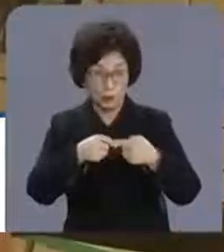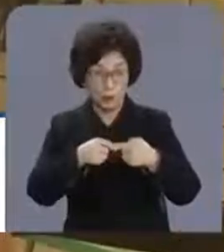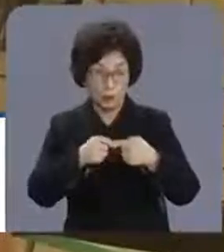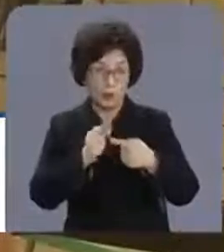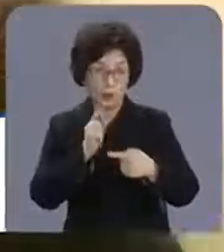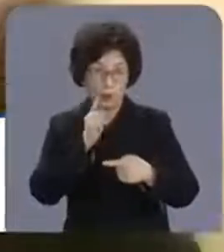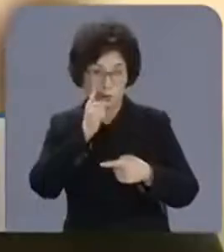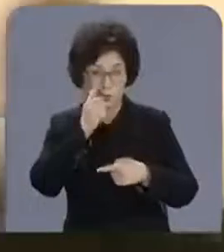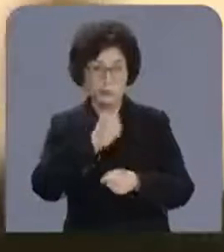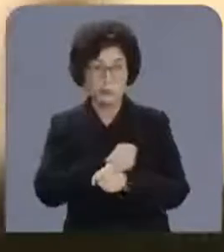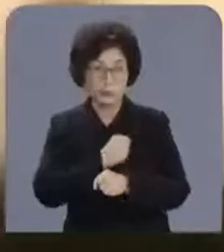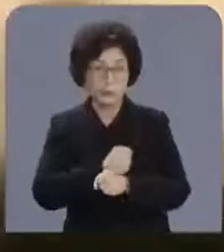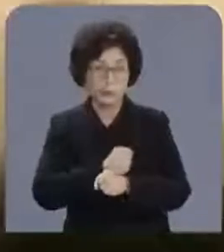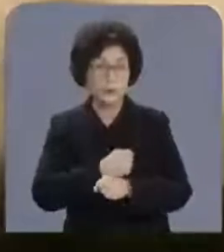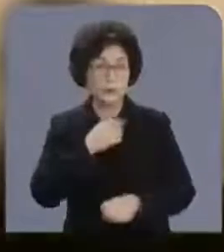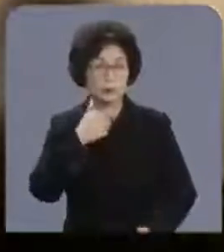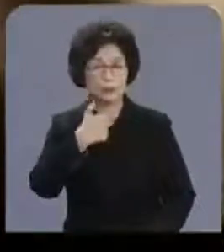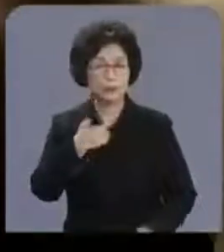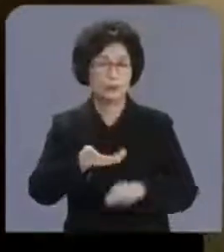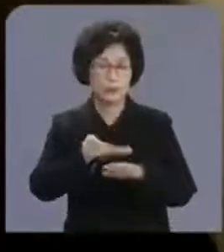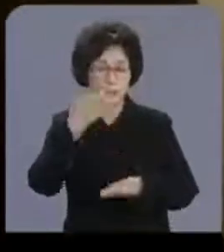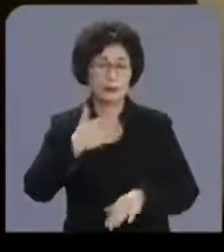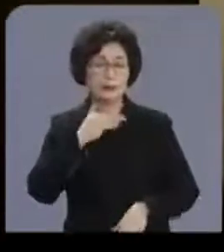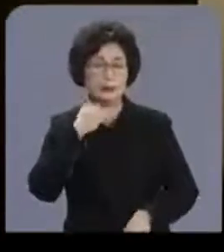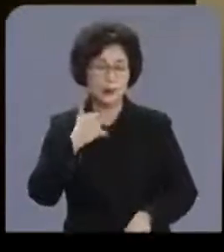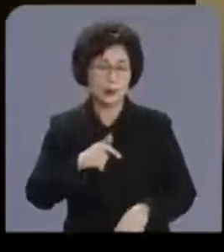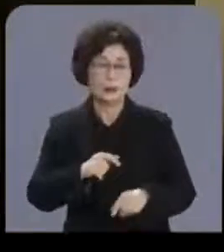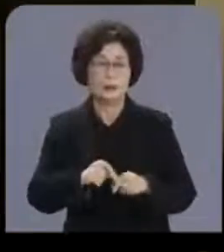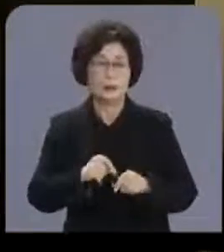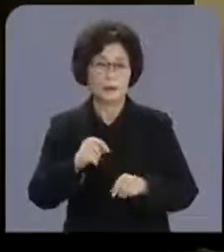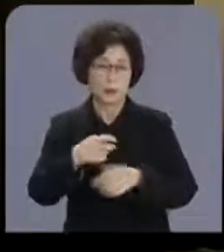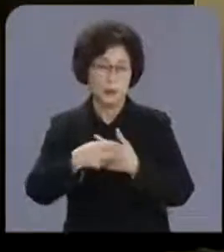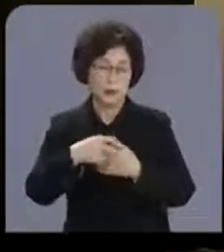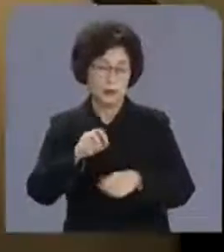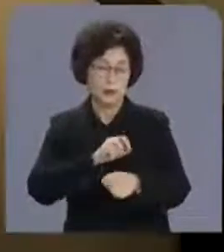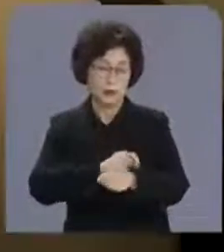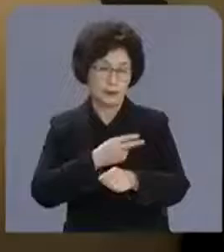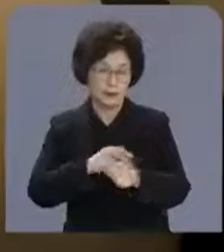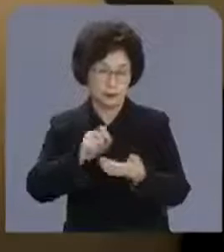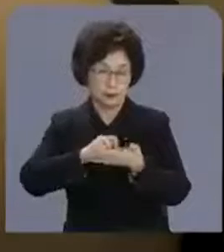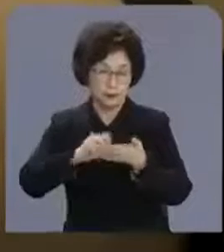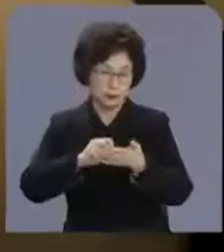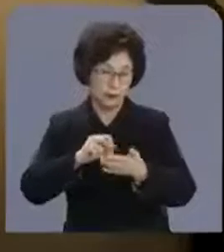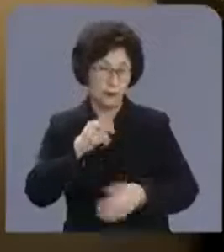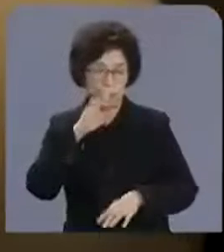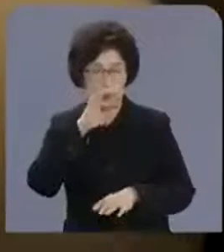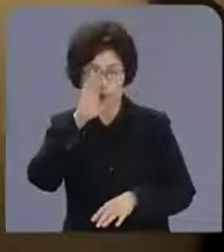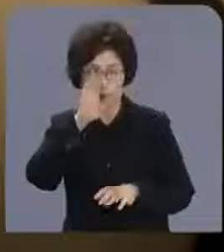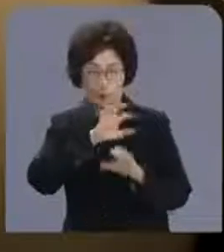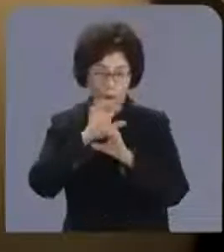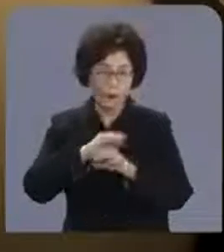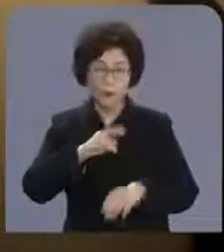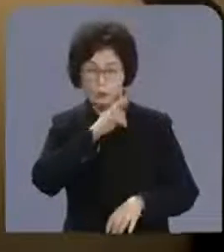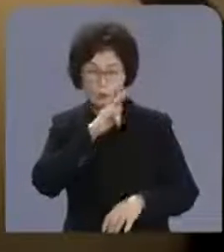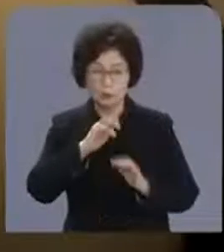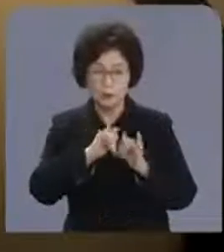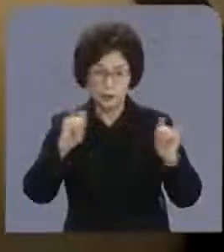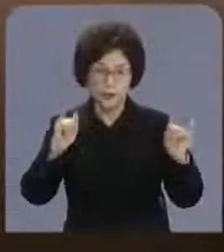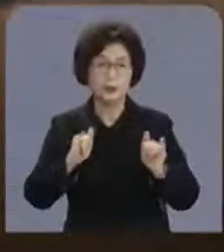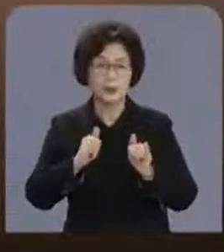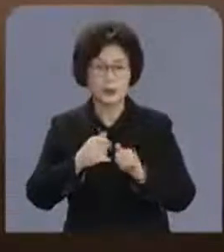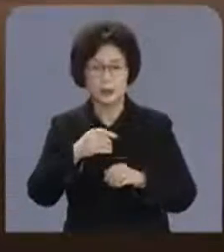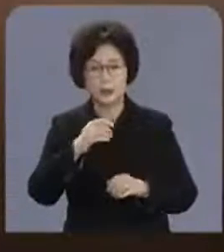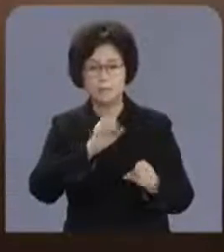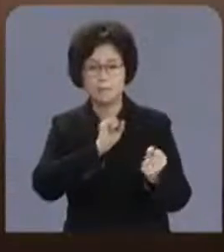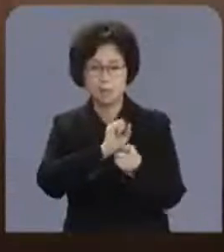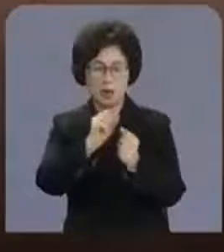넣으세요. 만 60살 이상 연령대와 의사 소견서 등이 있는 코로나19 의심 증상자 그리고 역학적 연관자